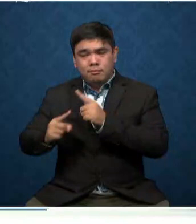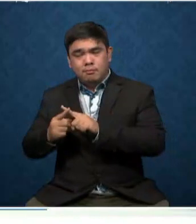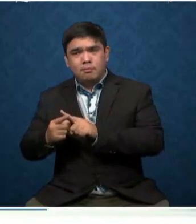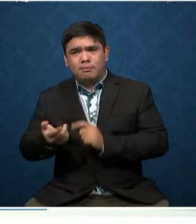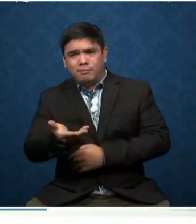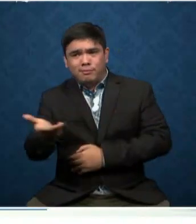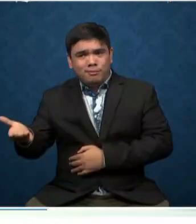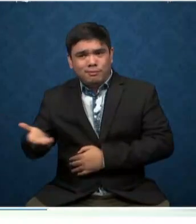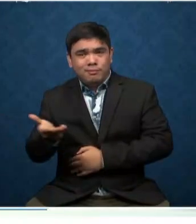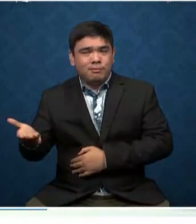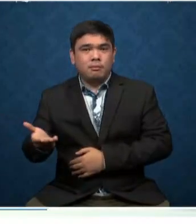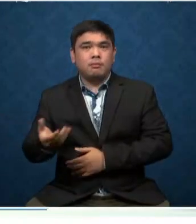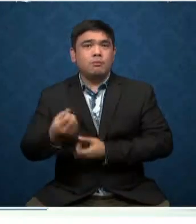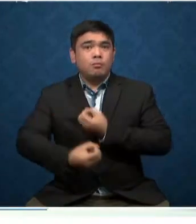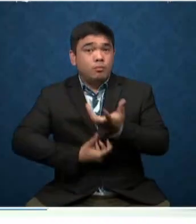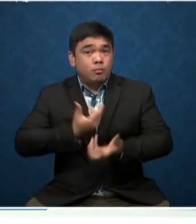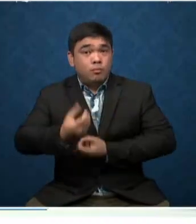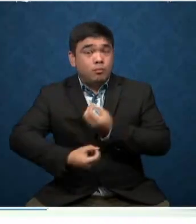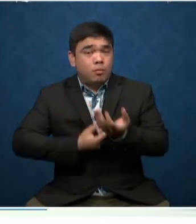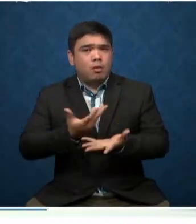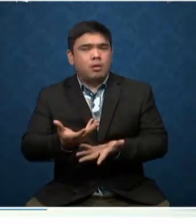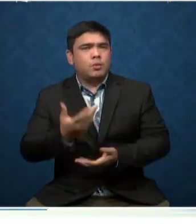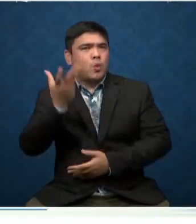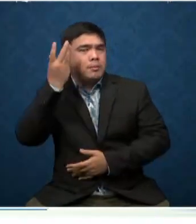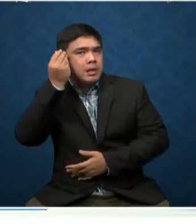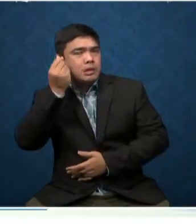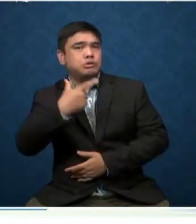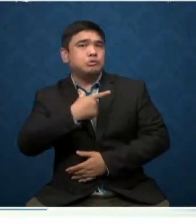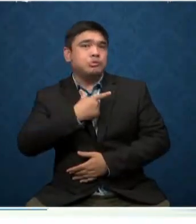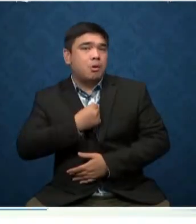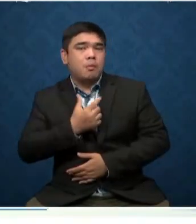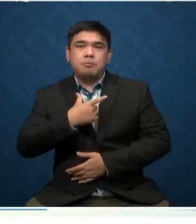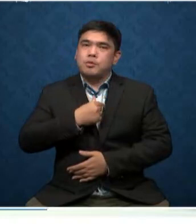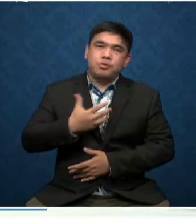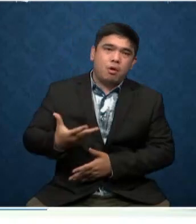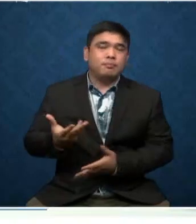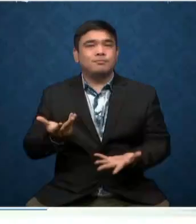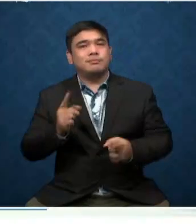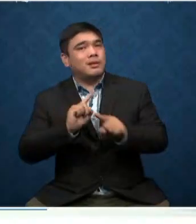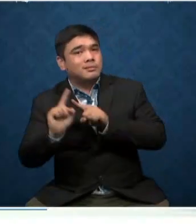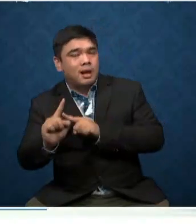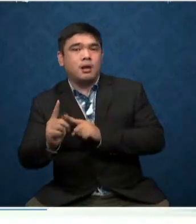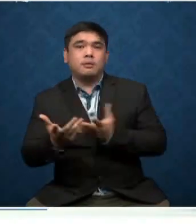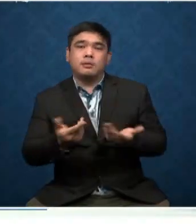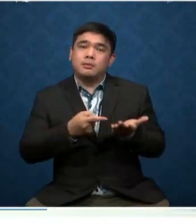หลายๆท่านนะครับได้พูดไปทั้งมีความเห็นชอบทั้งไม่เห็นชอบทั้งมี